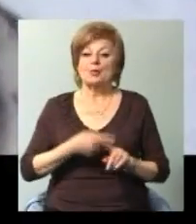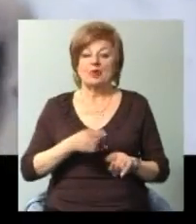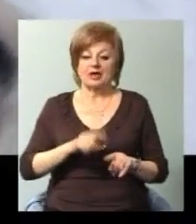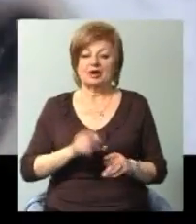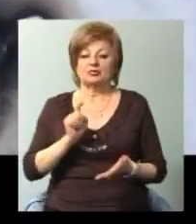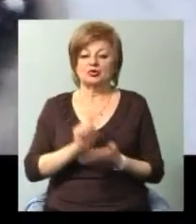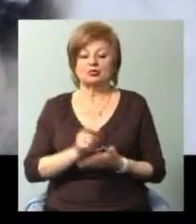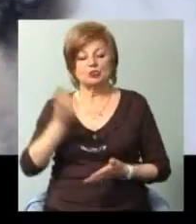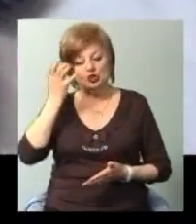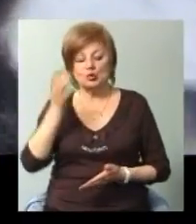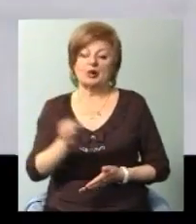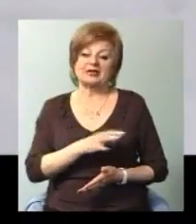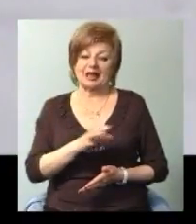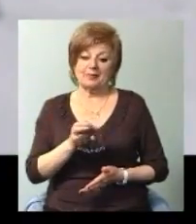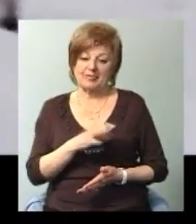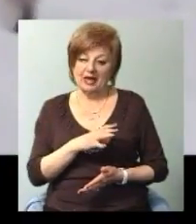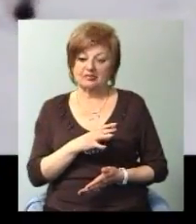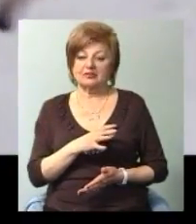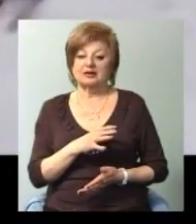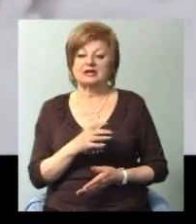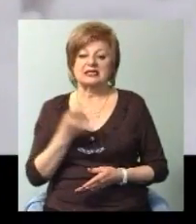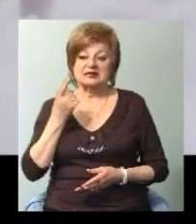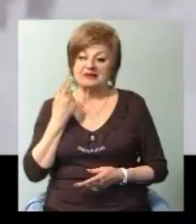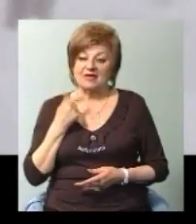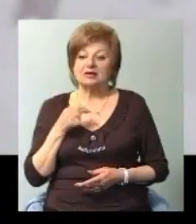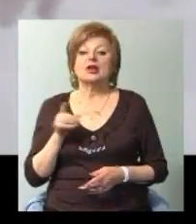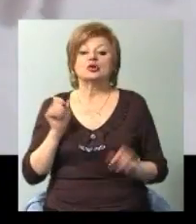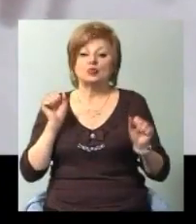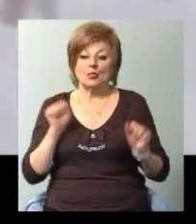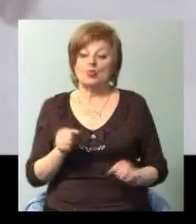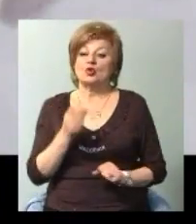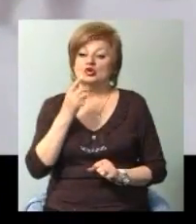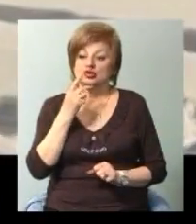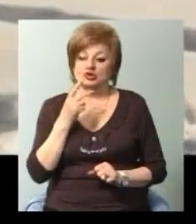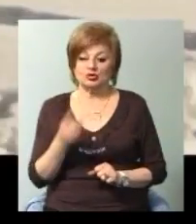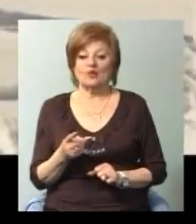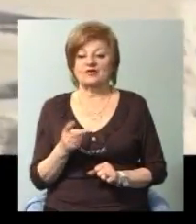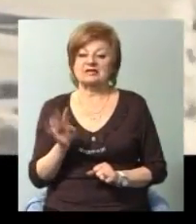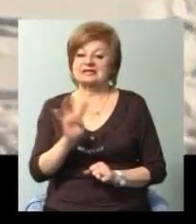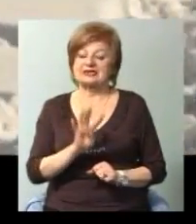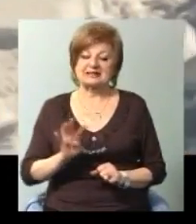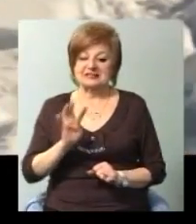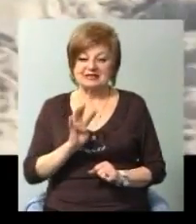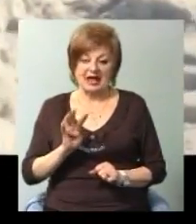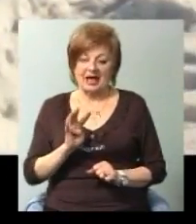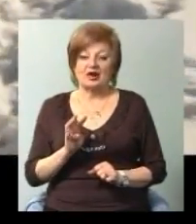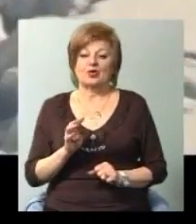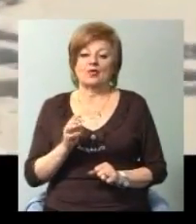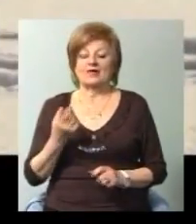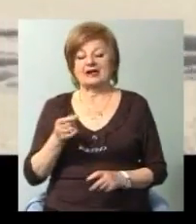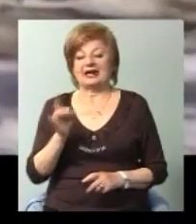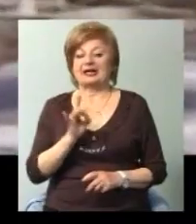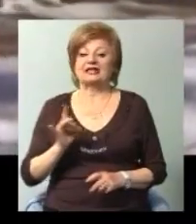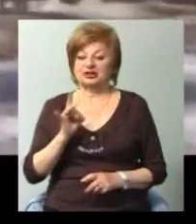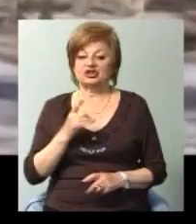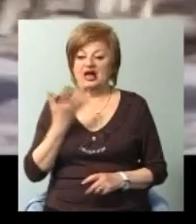мають чорно-біле забарвлення. Але можна також побачити тварин світло-сірого, соболинного або рудого